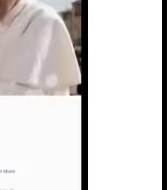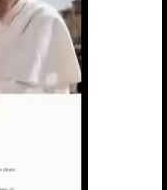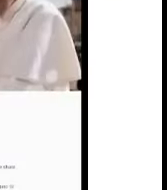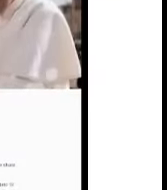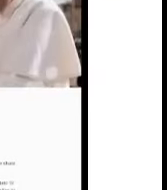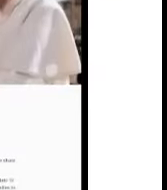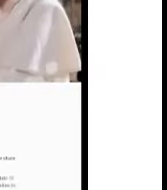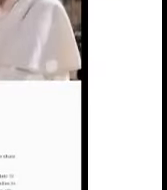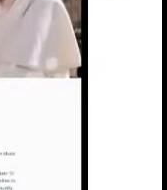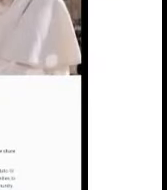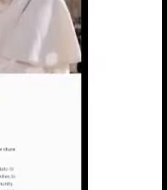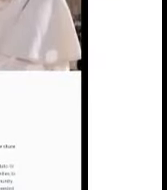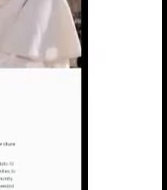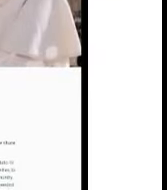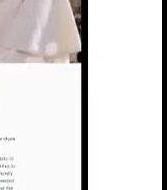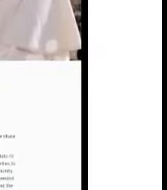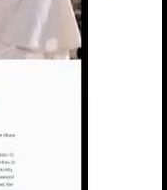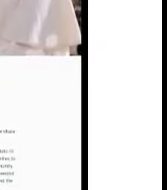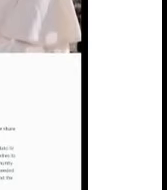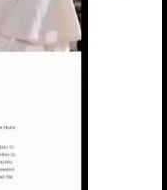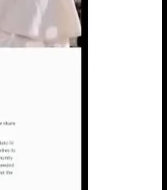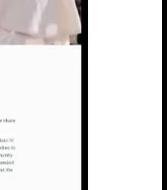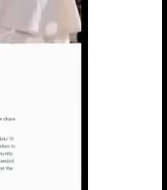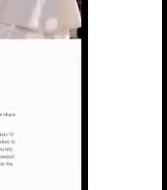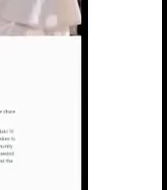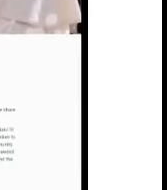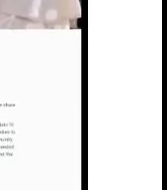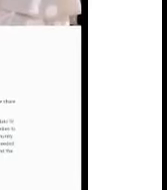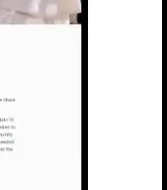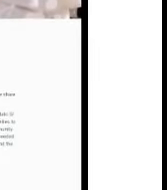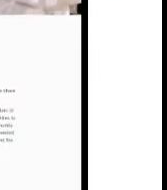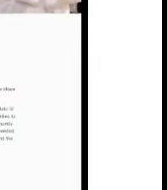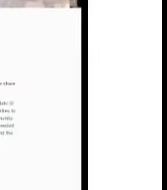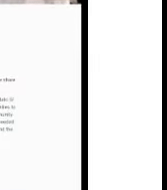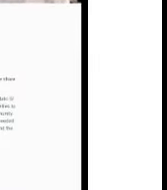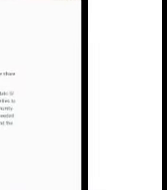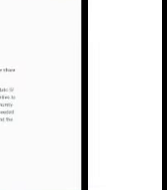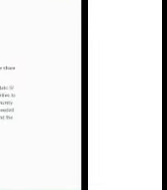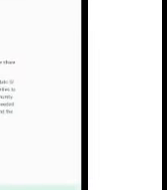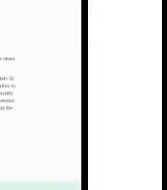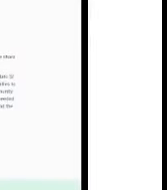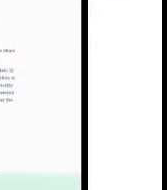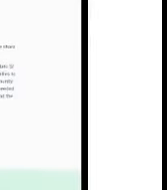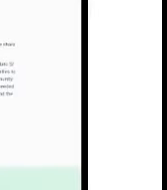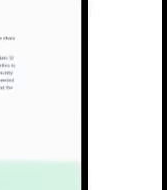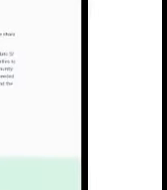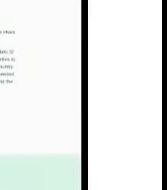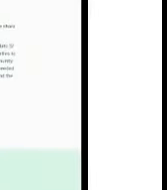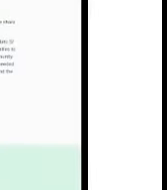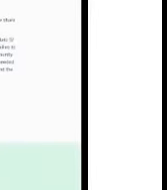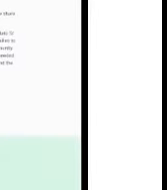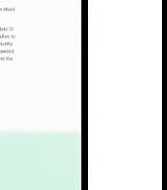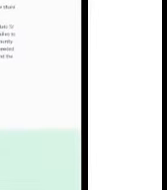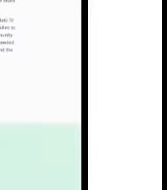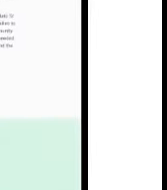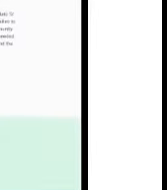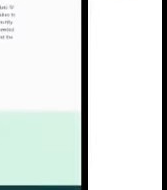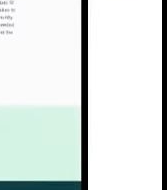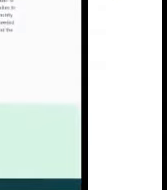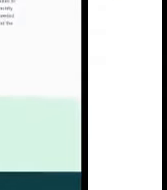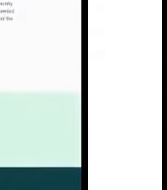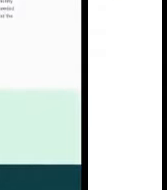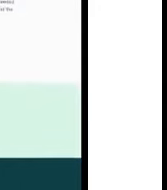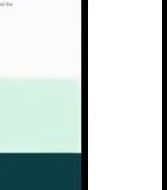la Laudato Si Action Platform, un cammino di 7 anni che vedrà impegnate in diversi